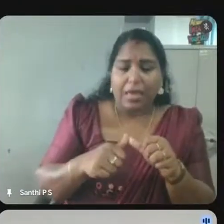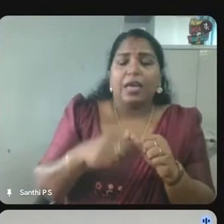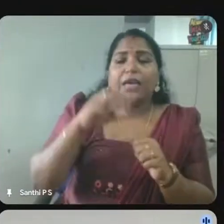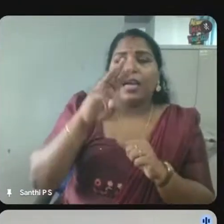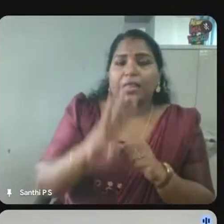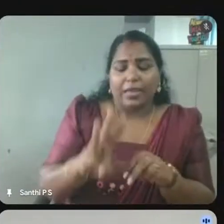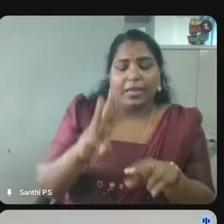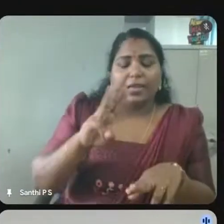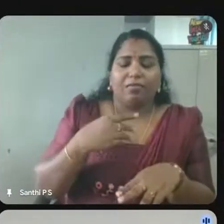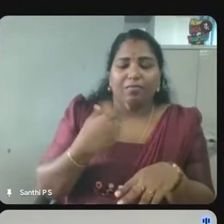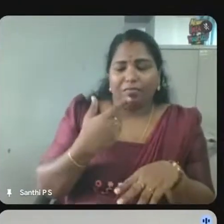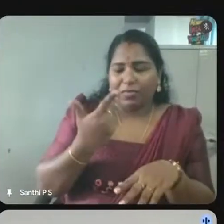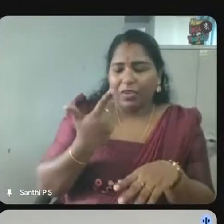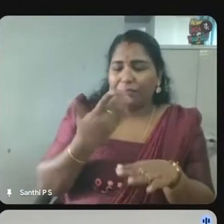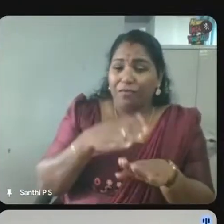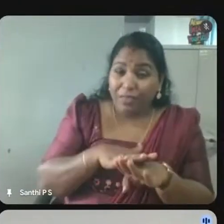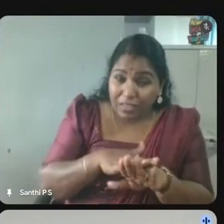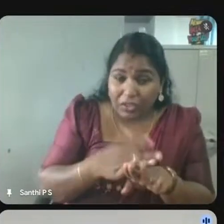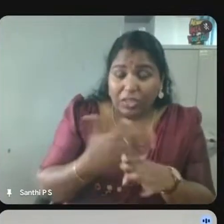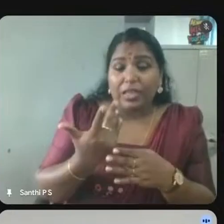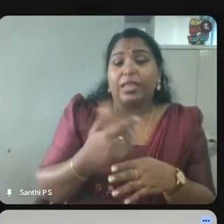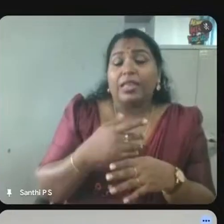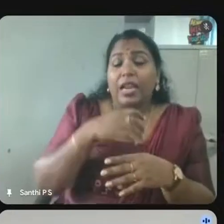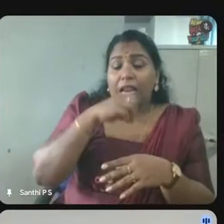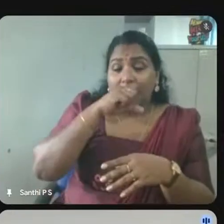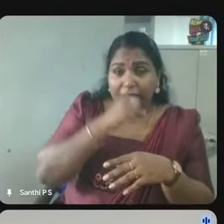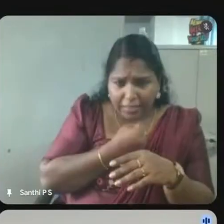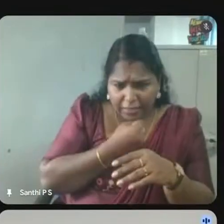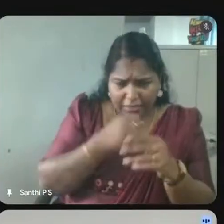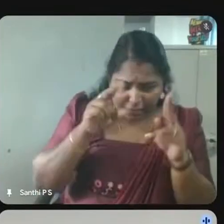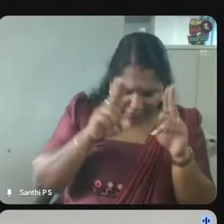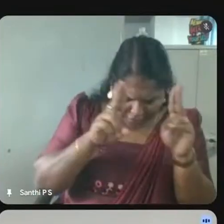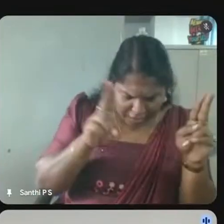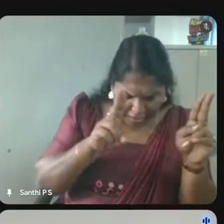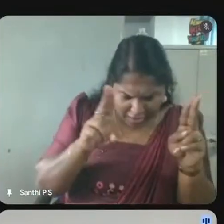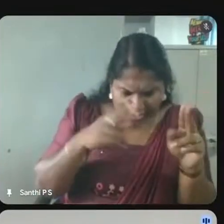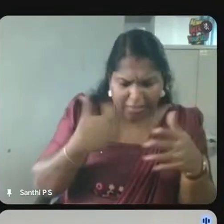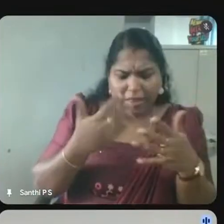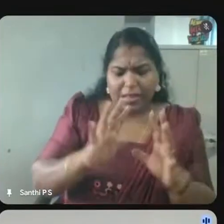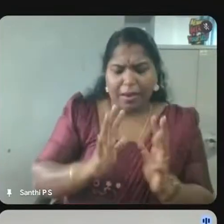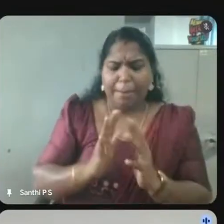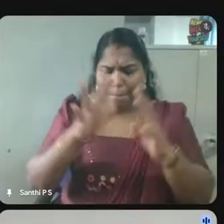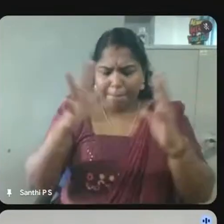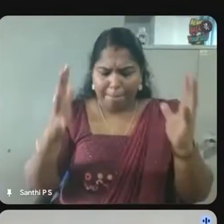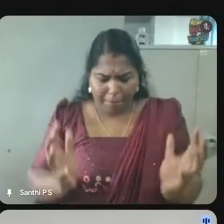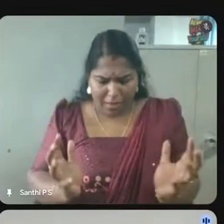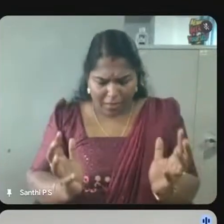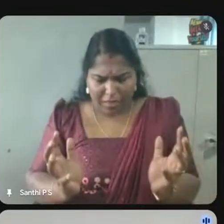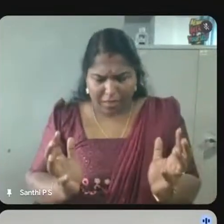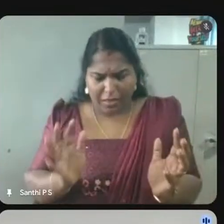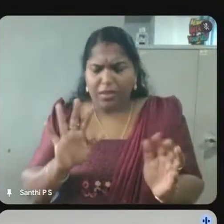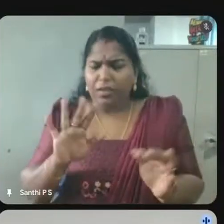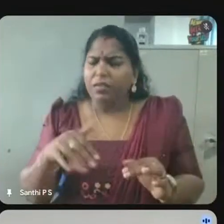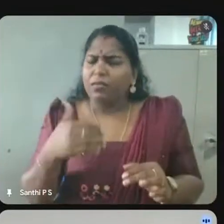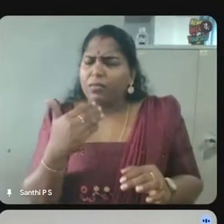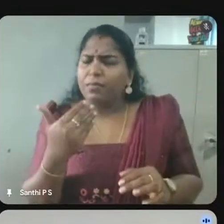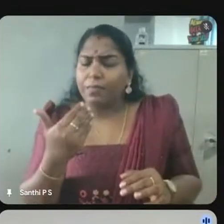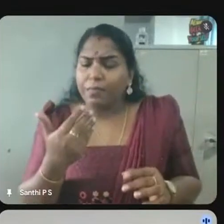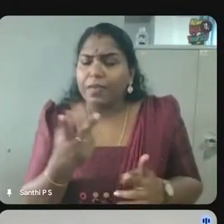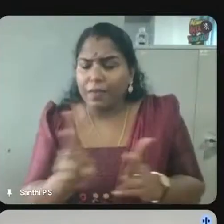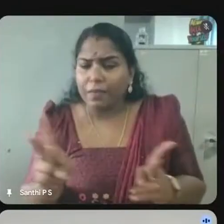നമുക്ക് ക്യാരറ്റ്സ്, മധുരക്കിഴങ്ങ്, ബ്രോക്കോളി, പിന്നെ മത്തൻ, അങ്ങനെ നമുക്ക് മഞ്ഞയും ഓറഞ്ചും നിറത്തിലുള്ള എല്ലാ